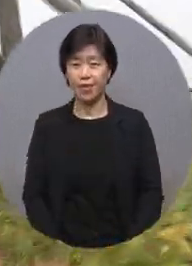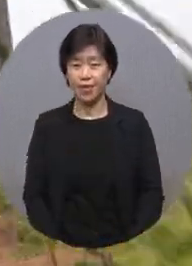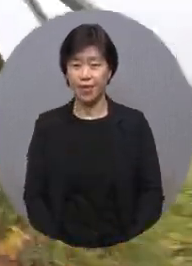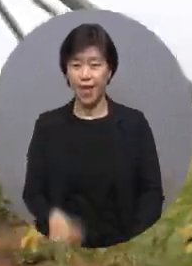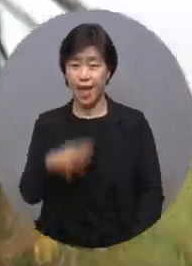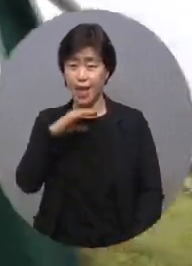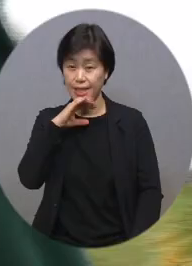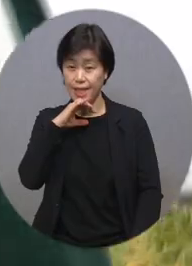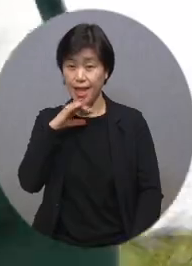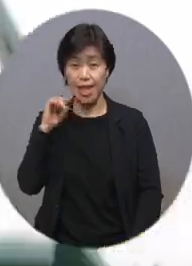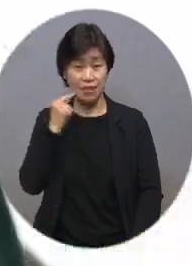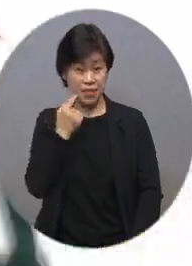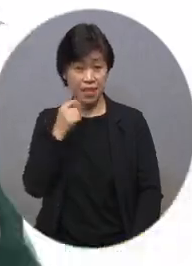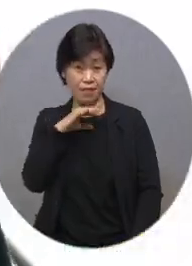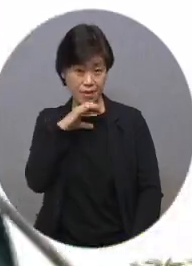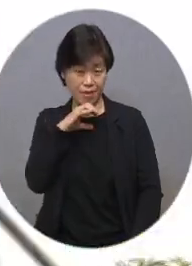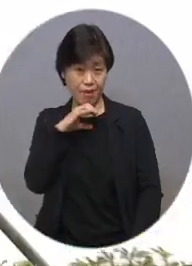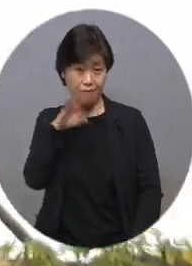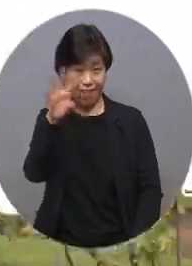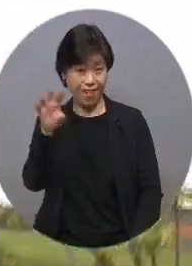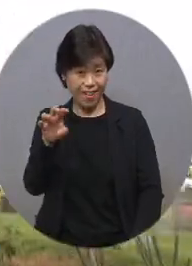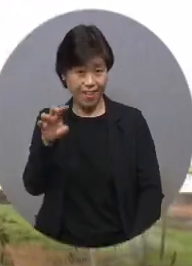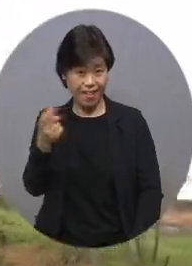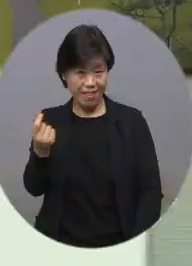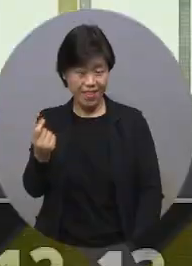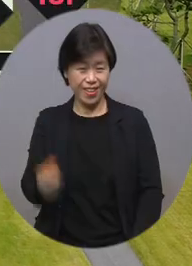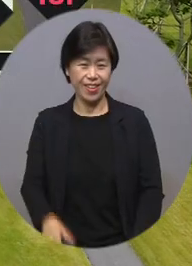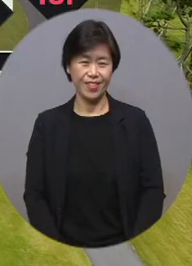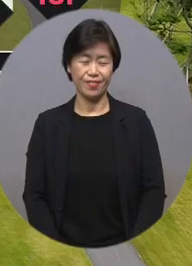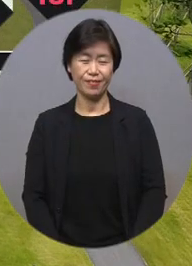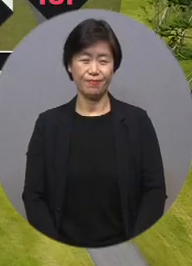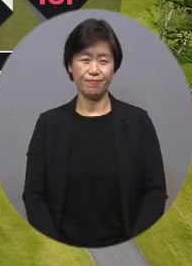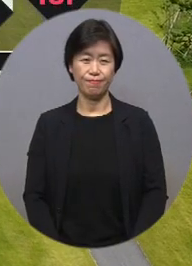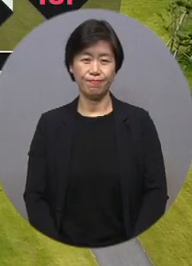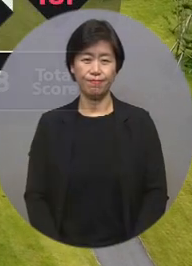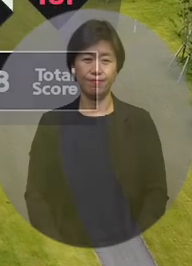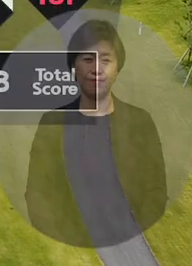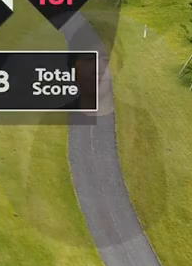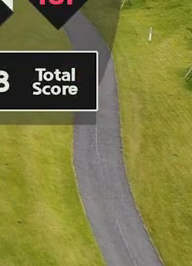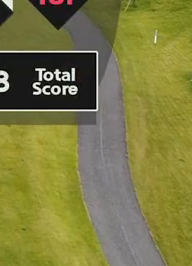오징어? 예쁘니까 오징어? 예쁘니까 오징어?